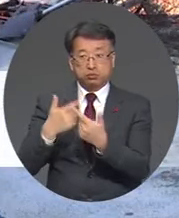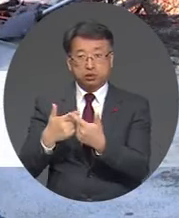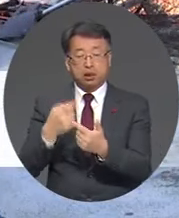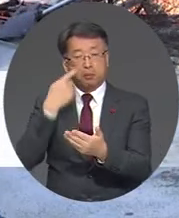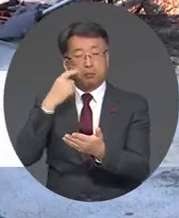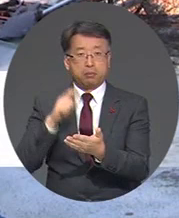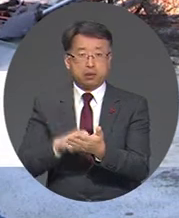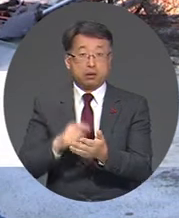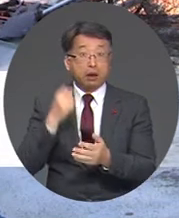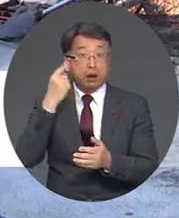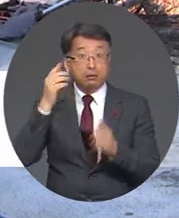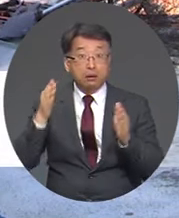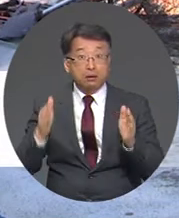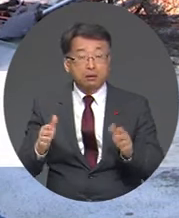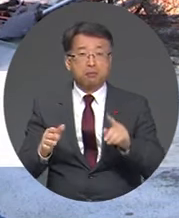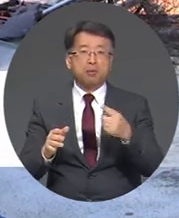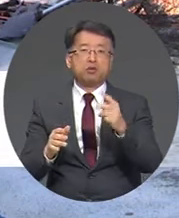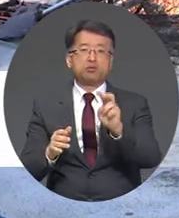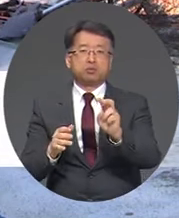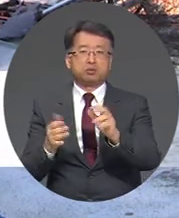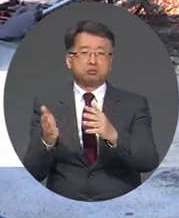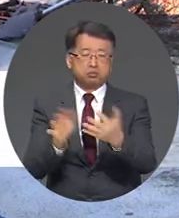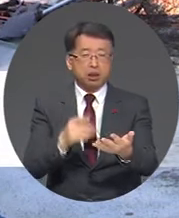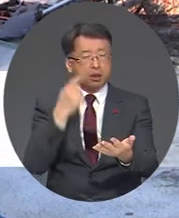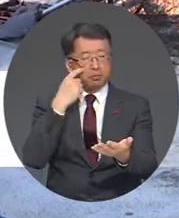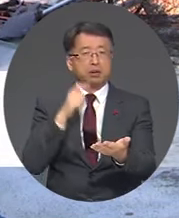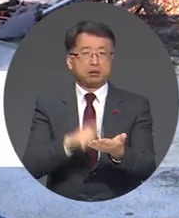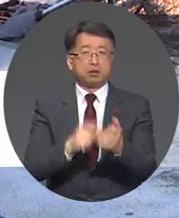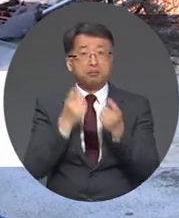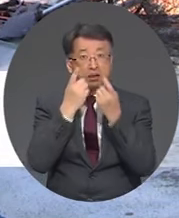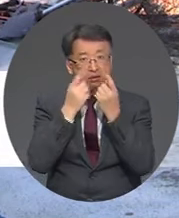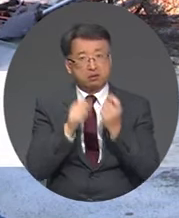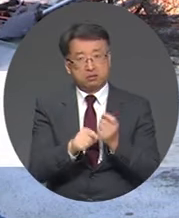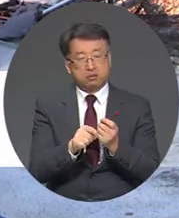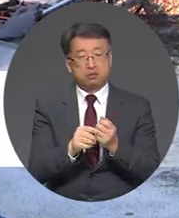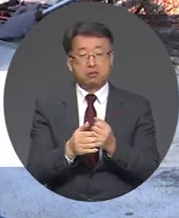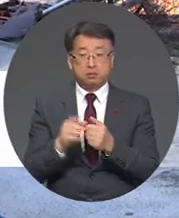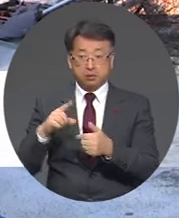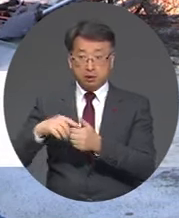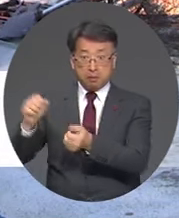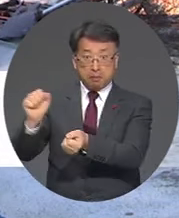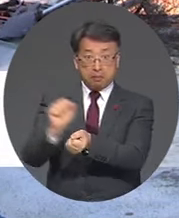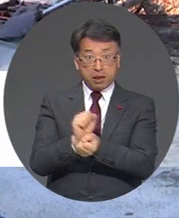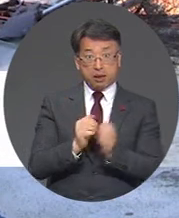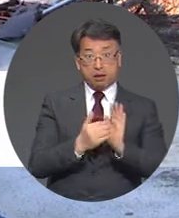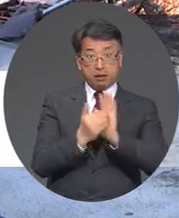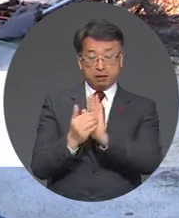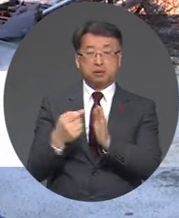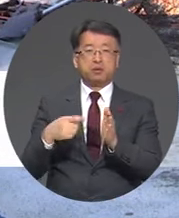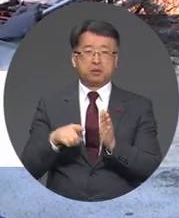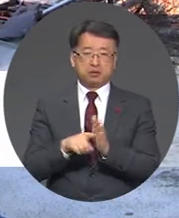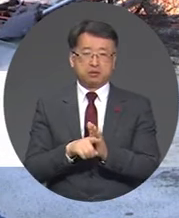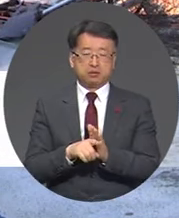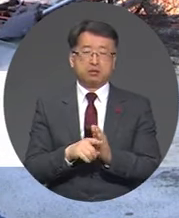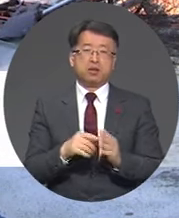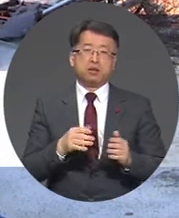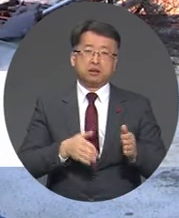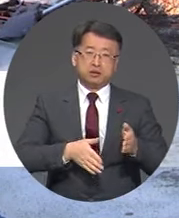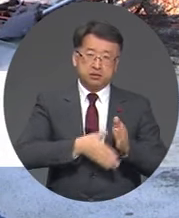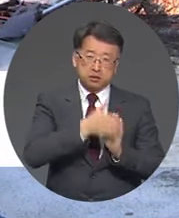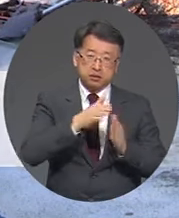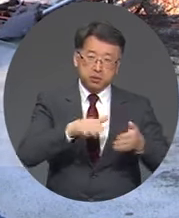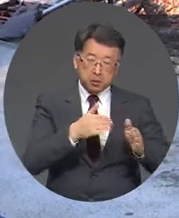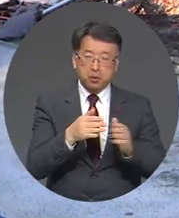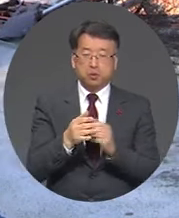한 달 동안에만 120여 마리나 발견된 건데요. 경남으로의 확산을 막기 위해 경남의 지자체와 농가 모두